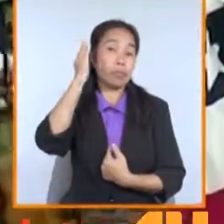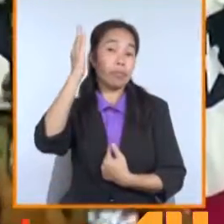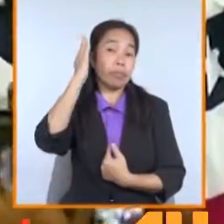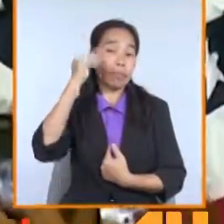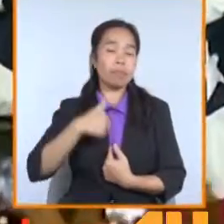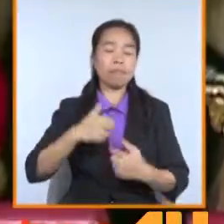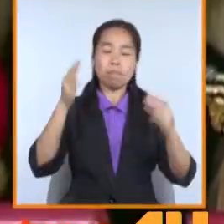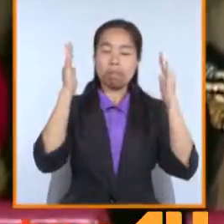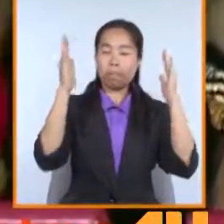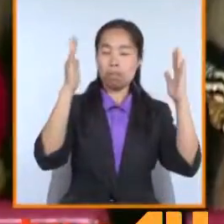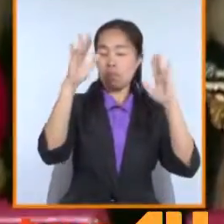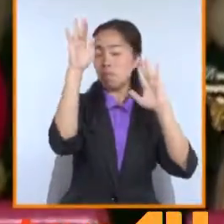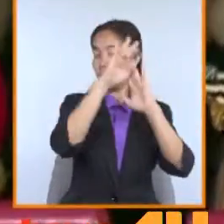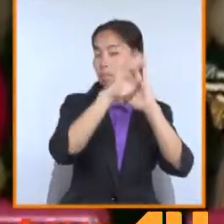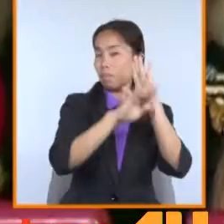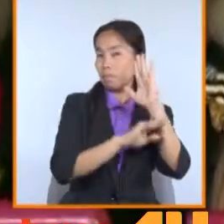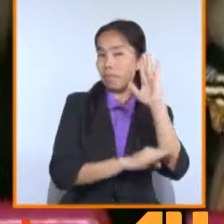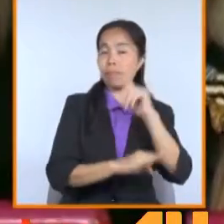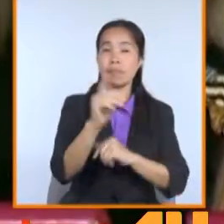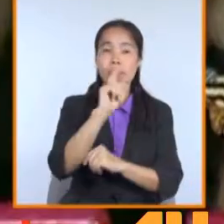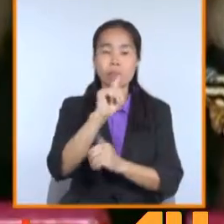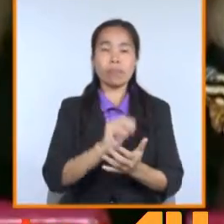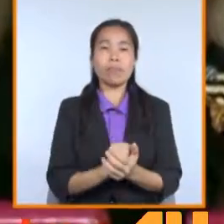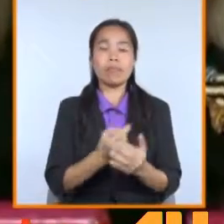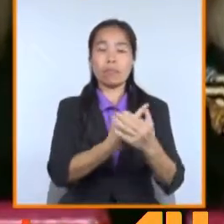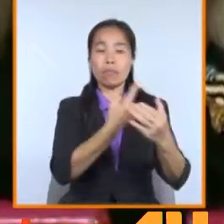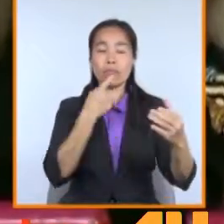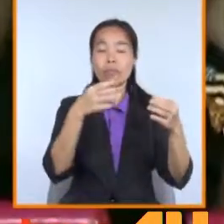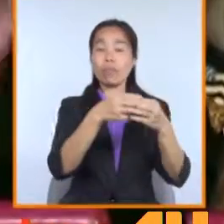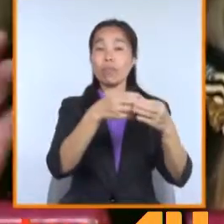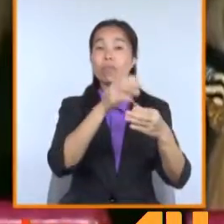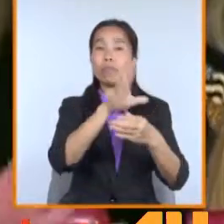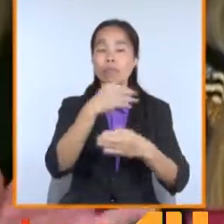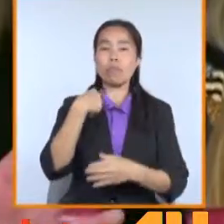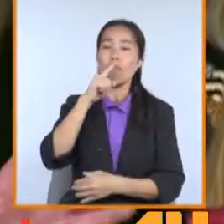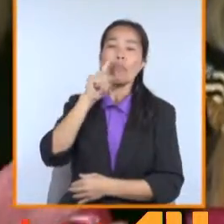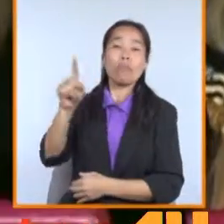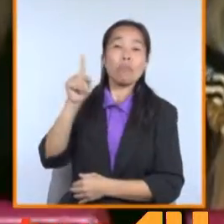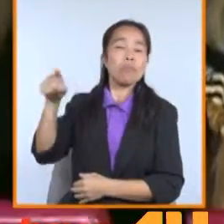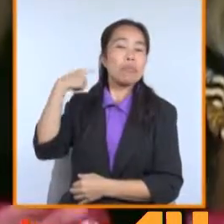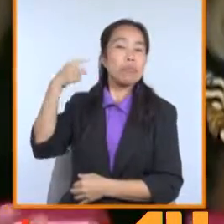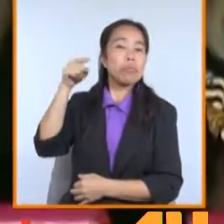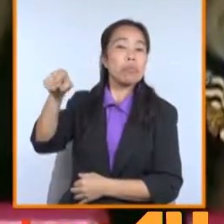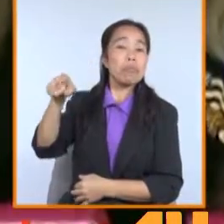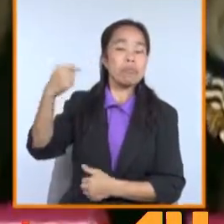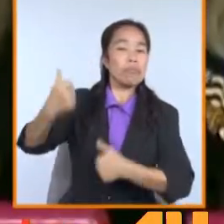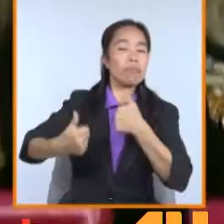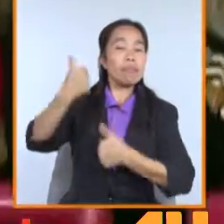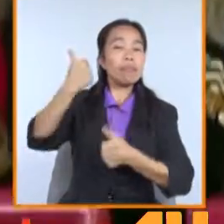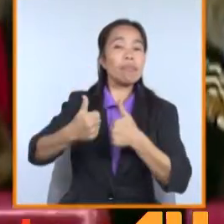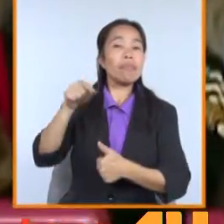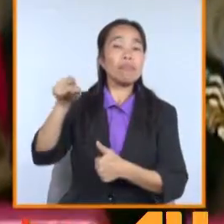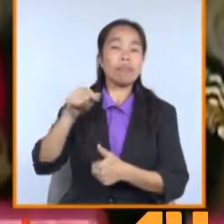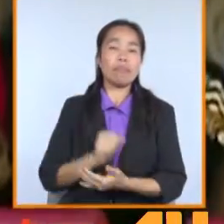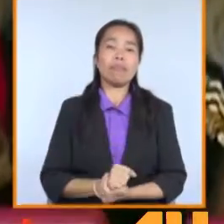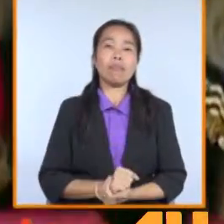ริพับลิกันที่รัฐเพนซิลเวเนียนายโดนัลด์ทรัมป์ตัวแทนจากพรรคริพับลิกันกล่าวโจมตีนางฮิลลารีคลินตันคู่แข่งจากพรรคเดโมแครต